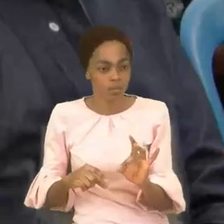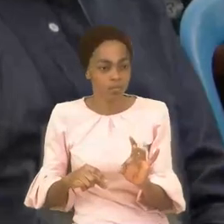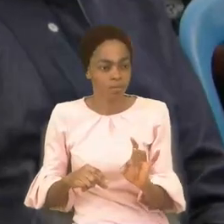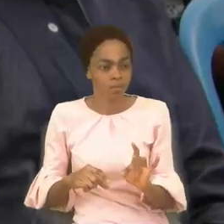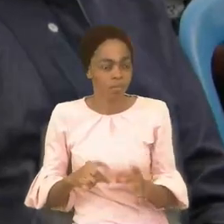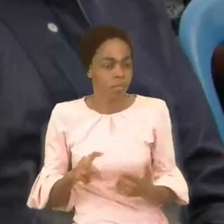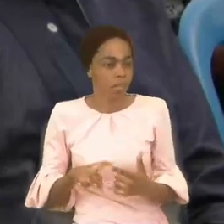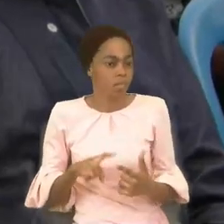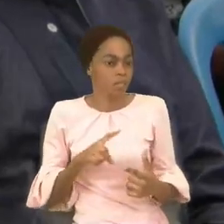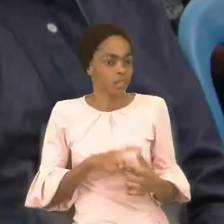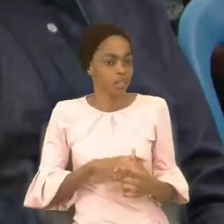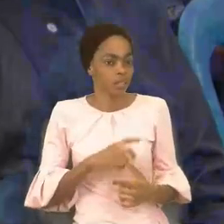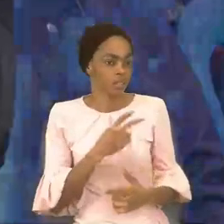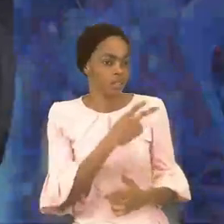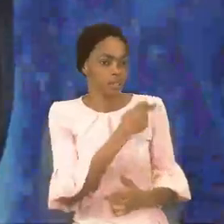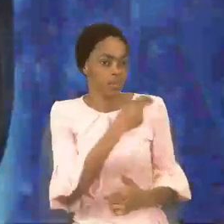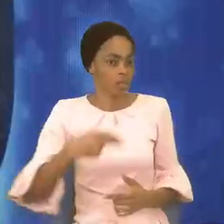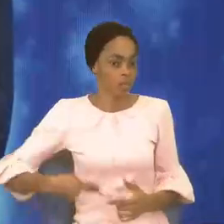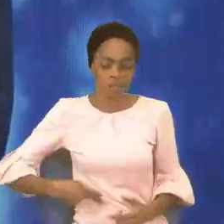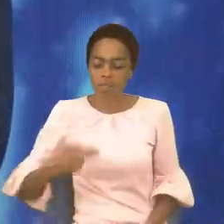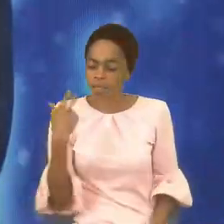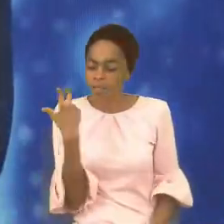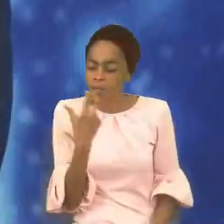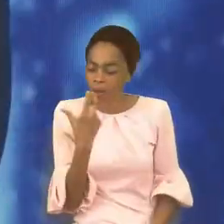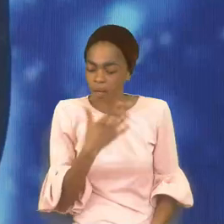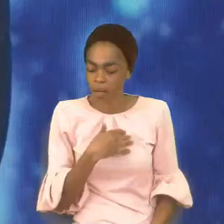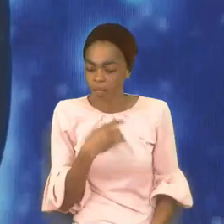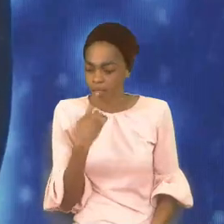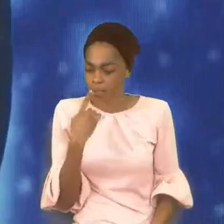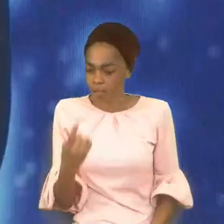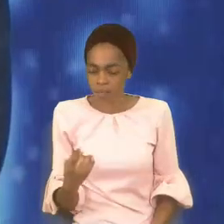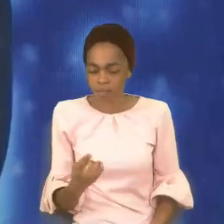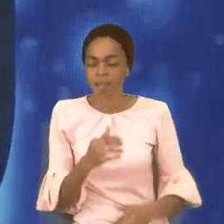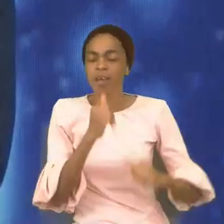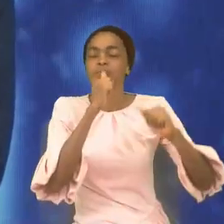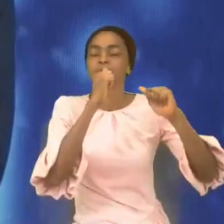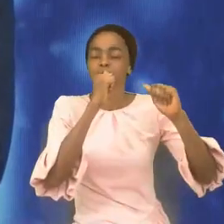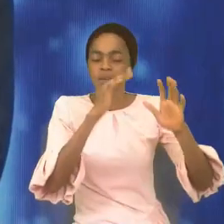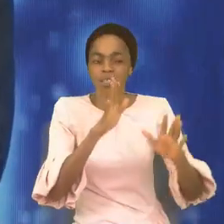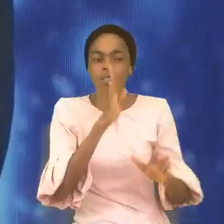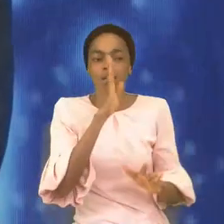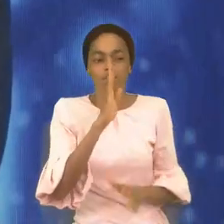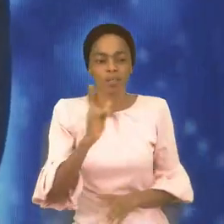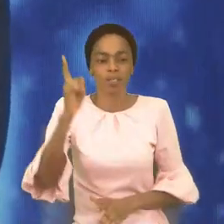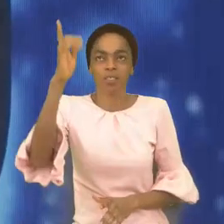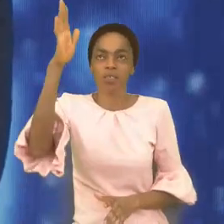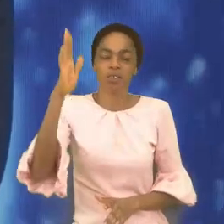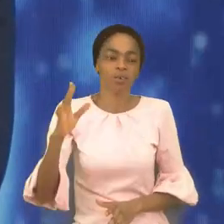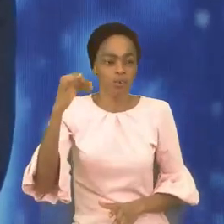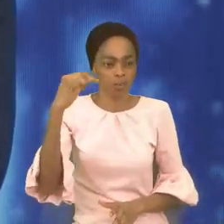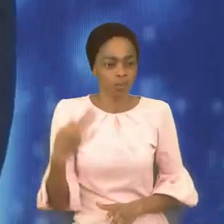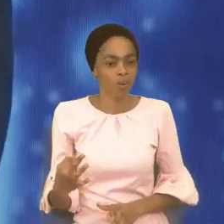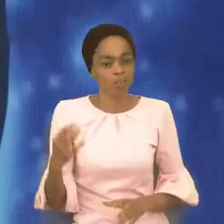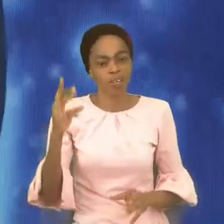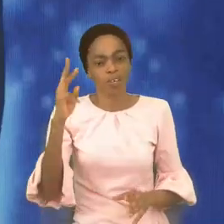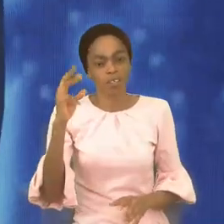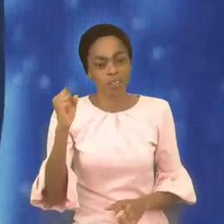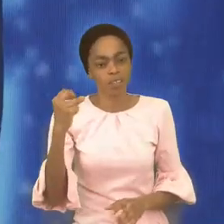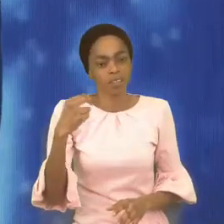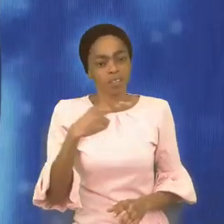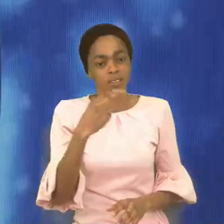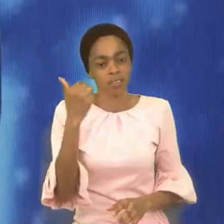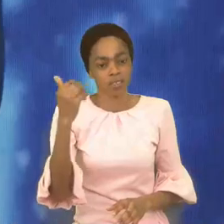28. Nebuchadnezzar prit la parole et dit, « Béni soit le Dieu de Shadrach, de